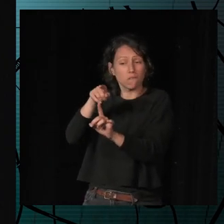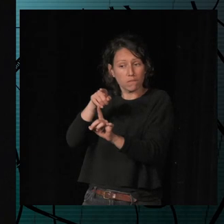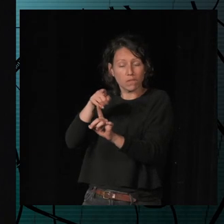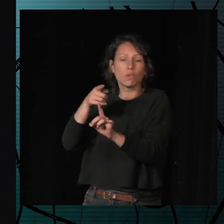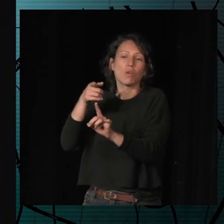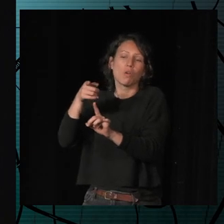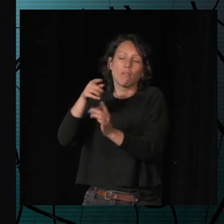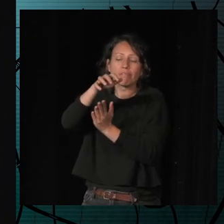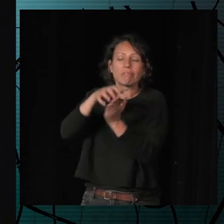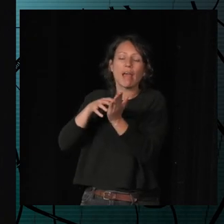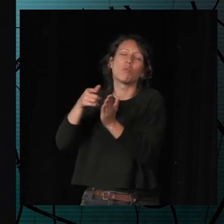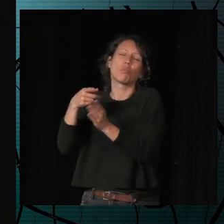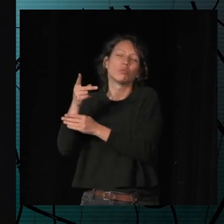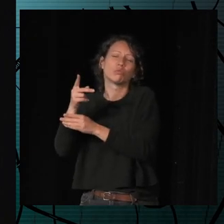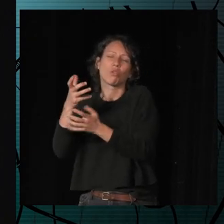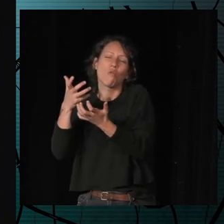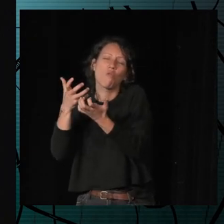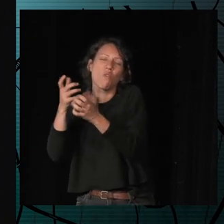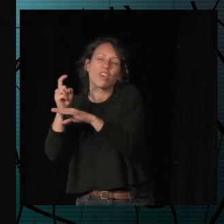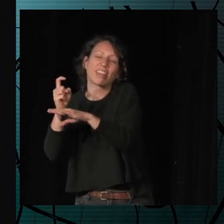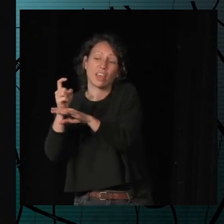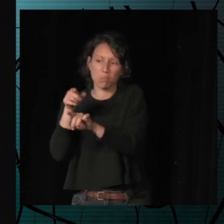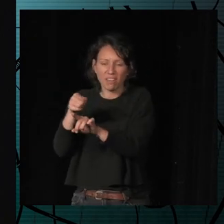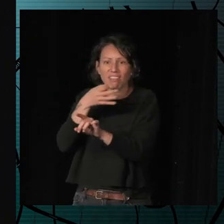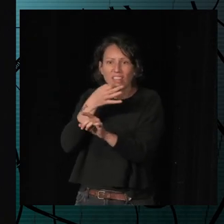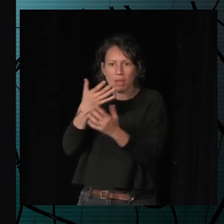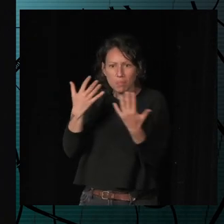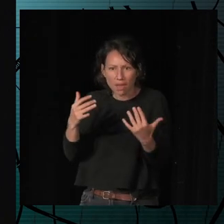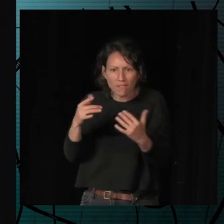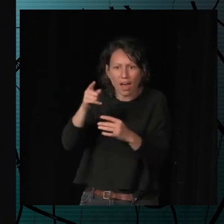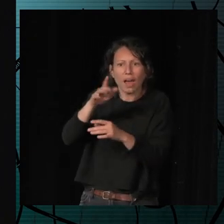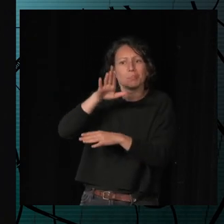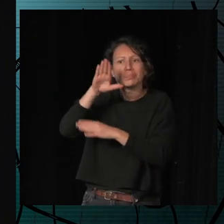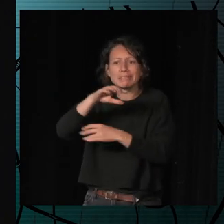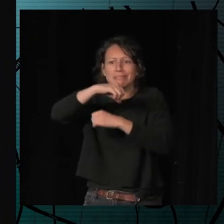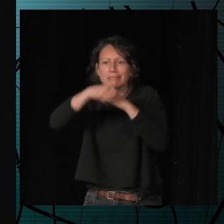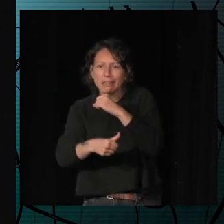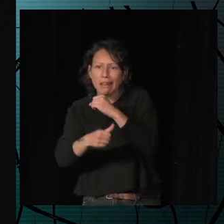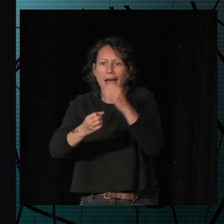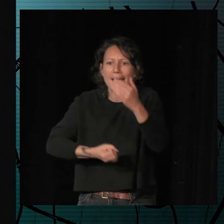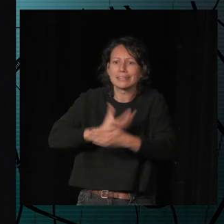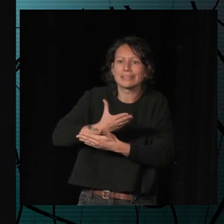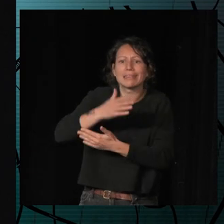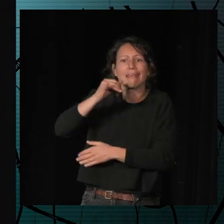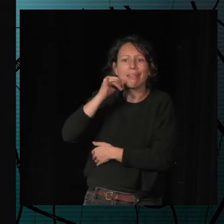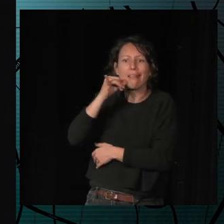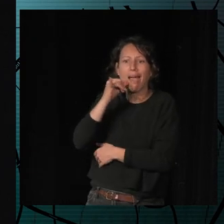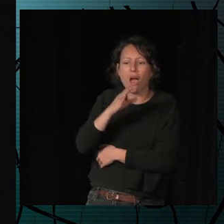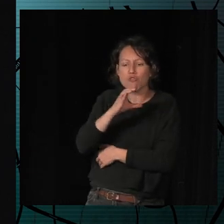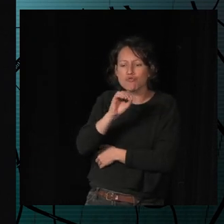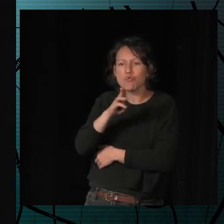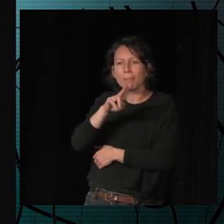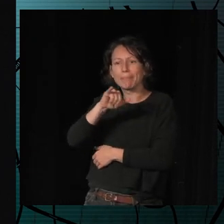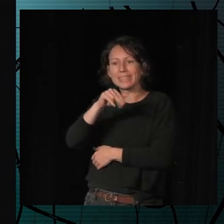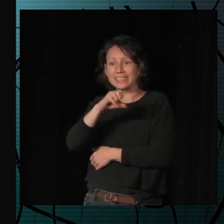l'appel duouou il fait Lovecraft fait référence notamment au cubisme et au futurisme italien et ce sont des pratiques artistiques qui consisteent notamment à